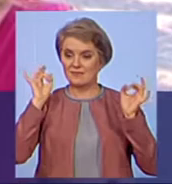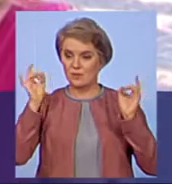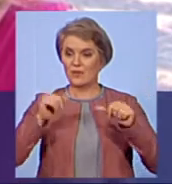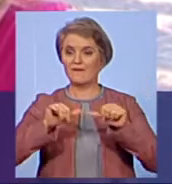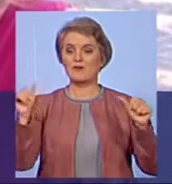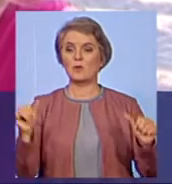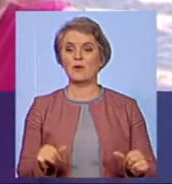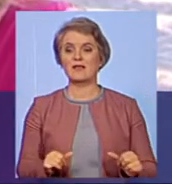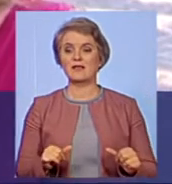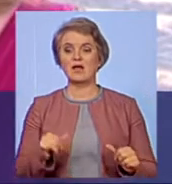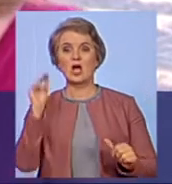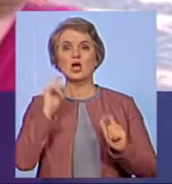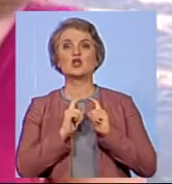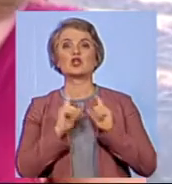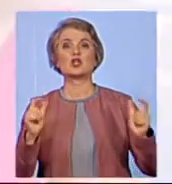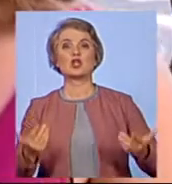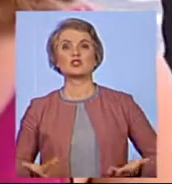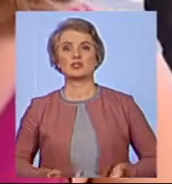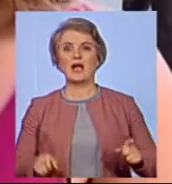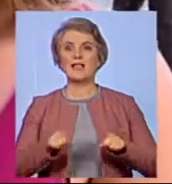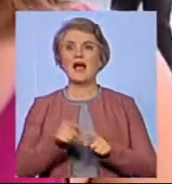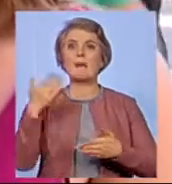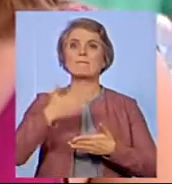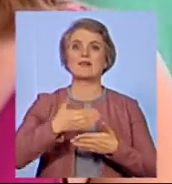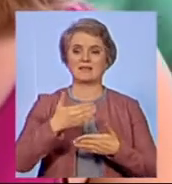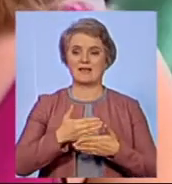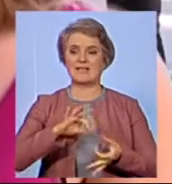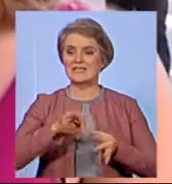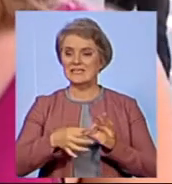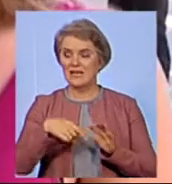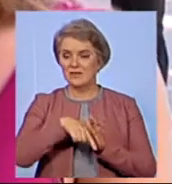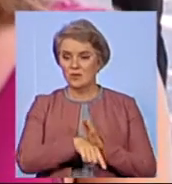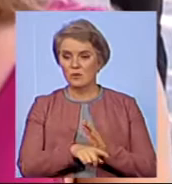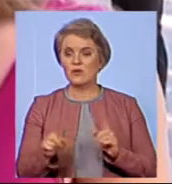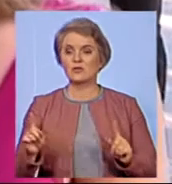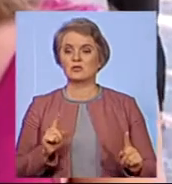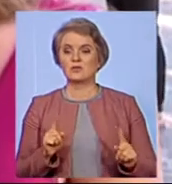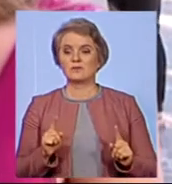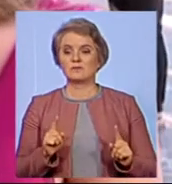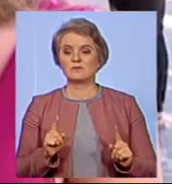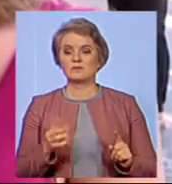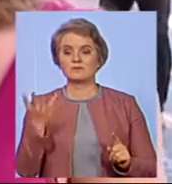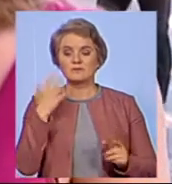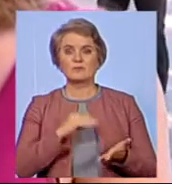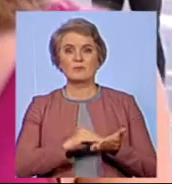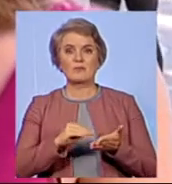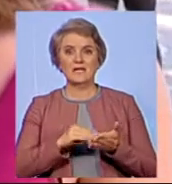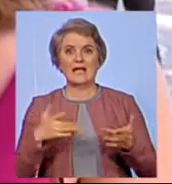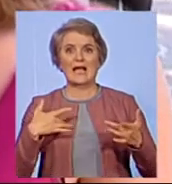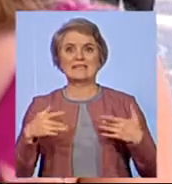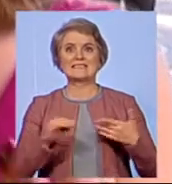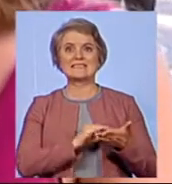форматі «Шкільне життя», передача. Складність в тому, що в ролі, ну, коли ти пишеш сценарій, ти